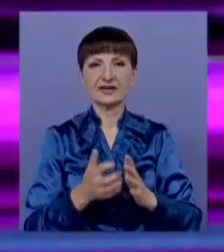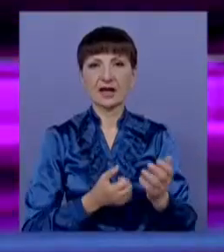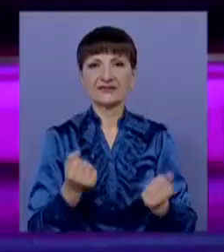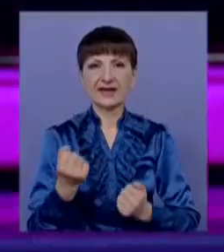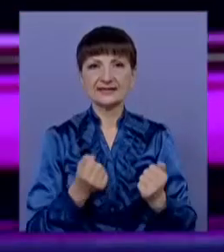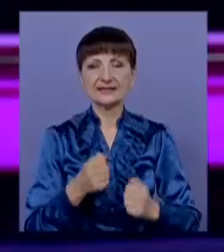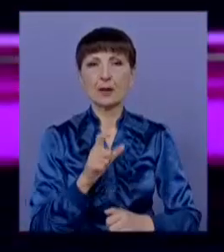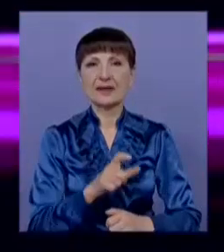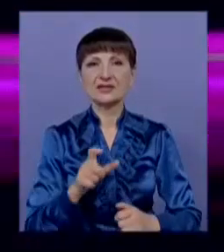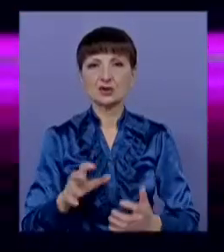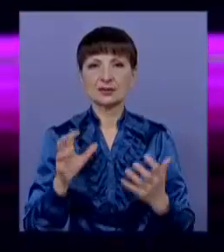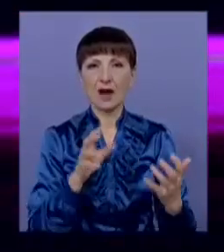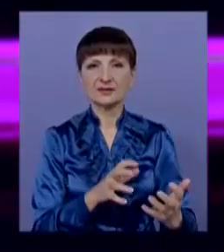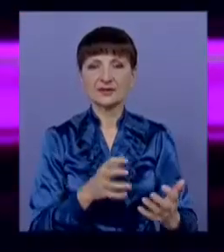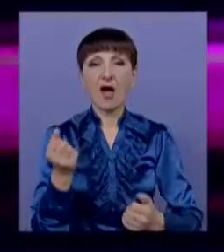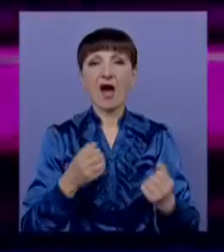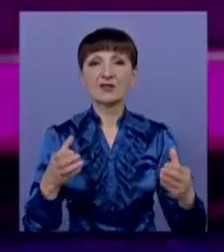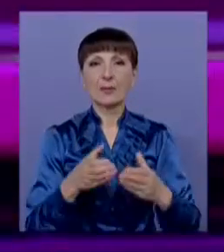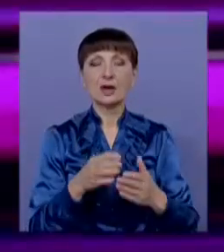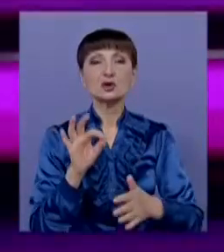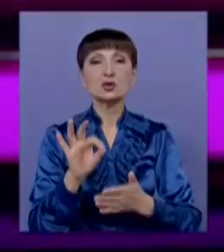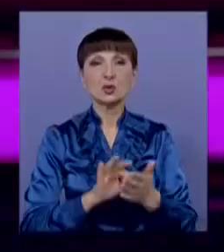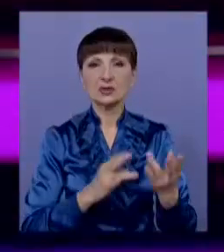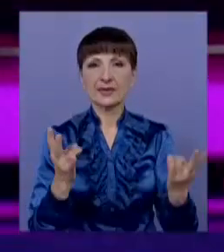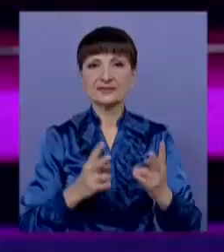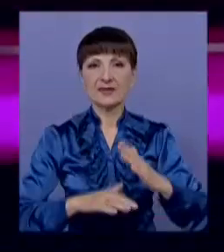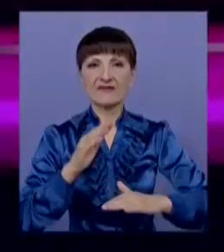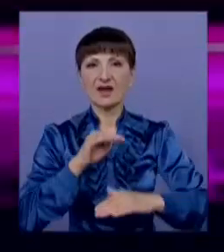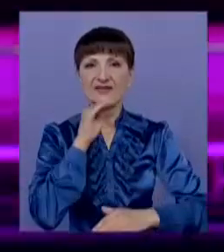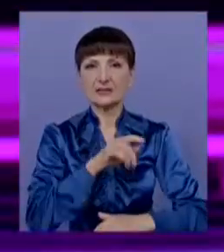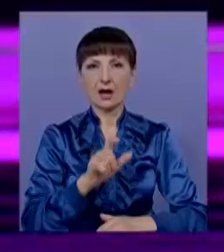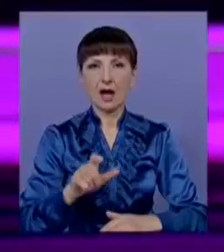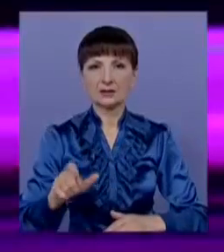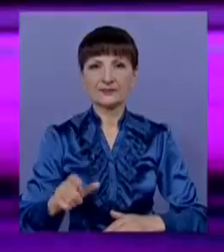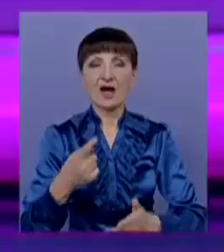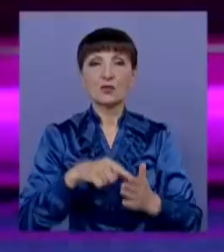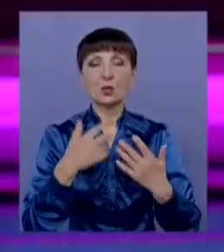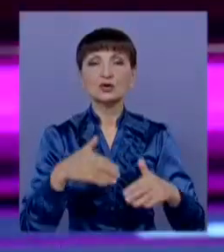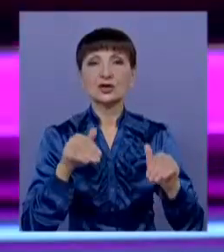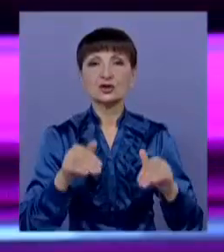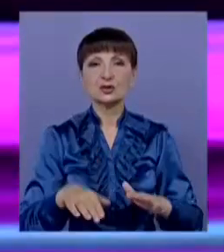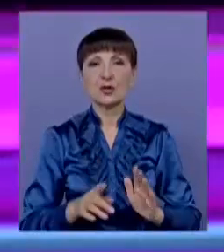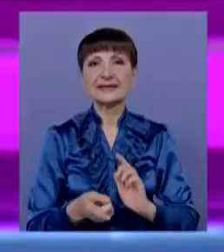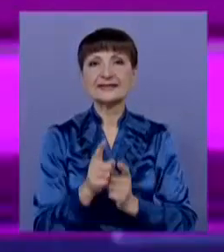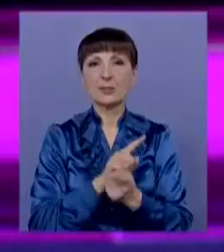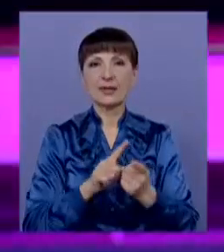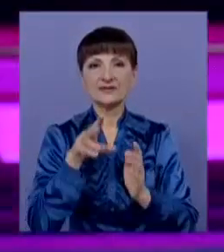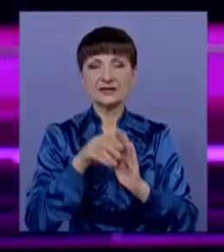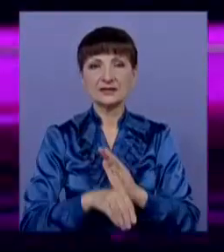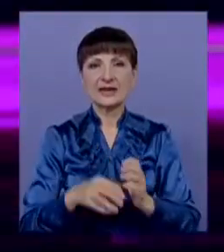водителей пассажирского транспорта. Автопаркам срочно необходимы квалифицированные кадры. В городе уже решено внести изменения в